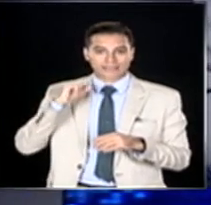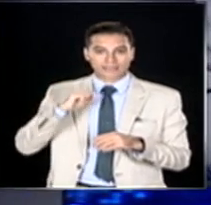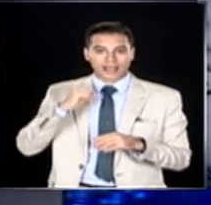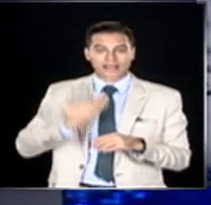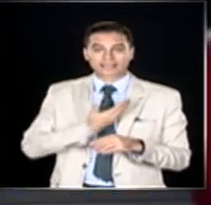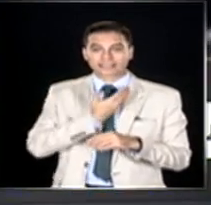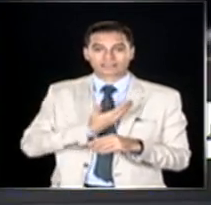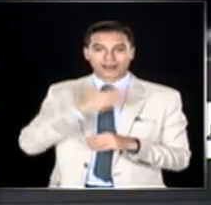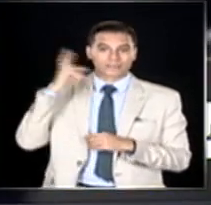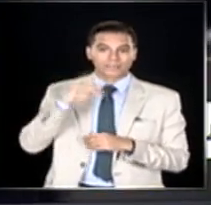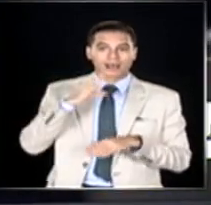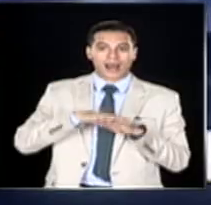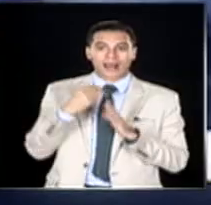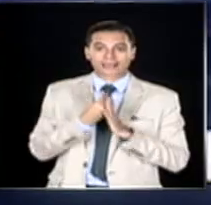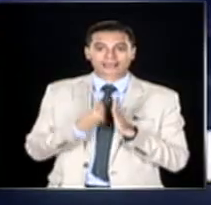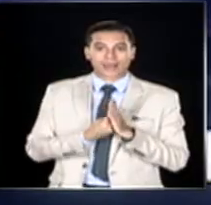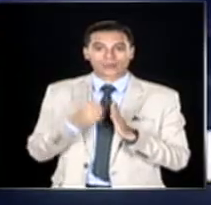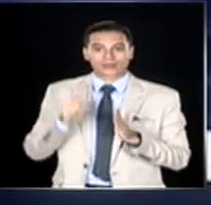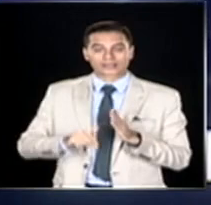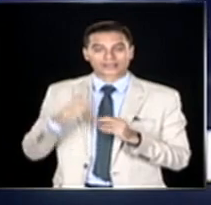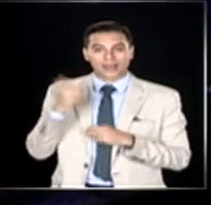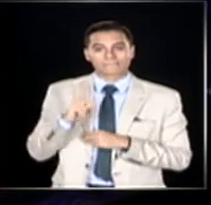كلنا نحيي منار ويوسف، يوسف ومنار.